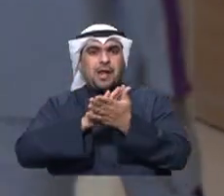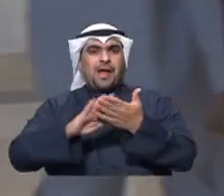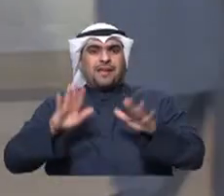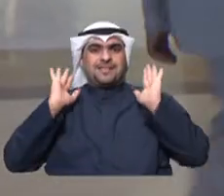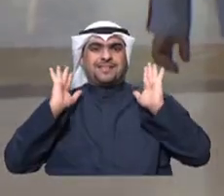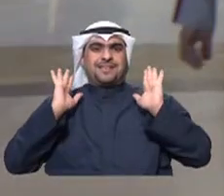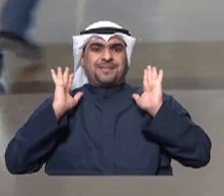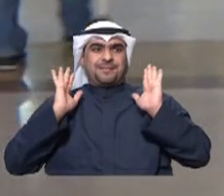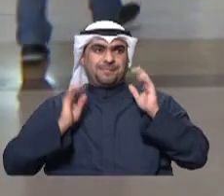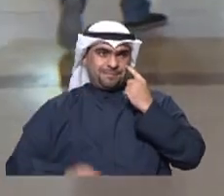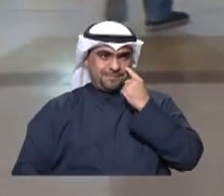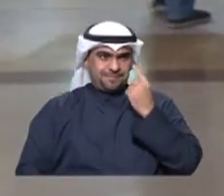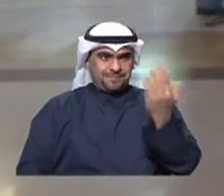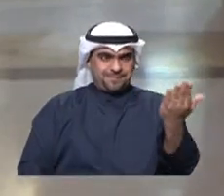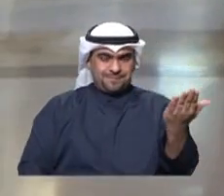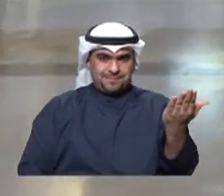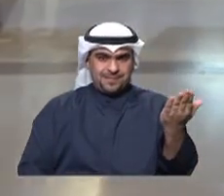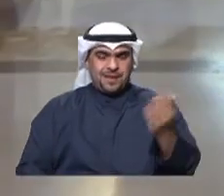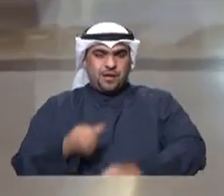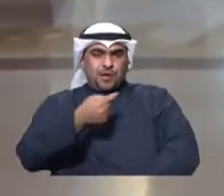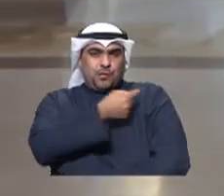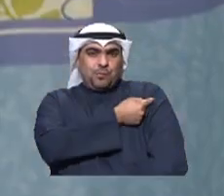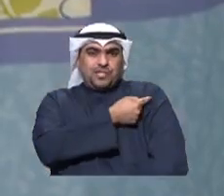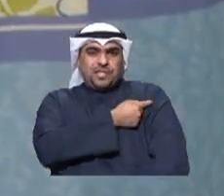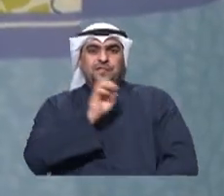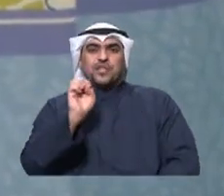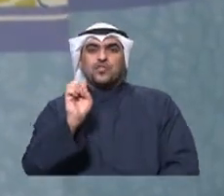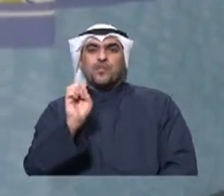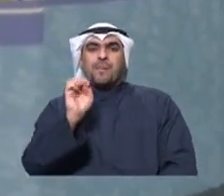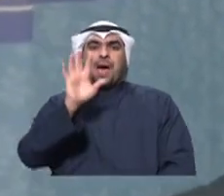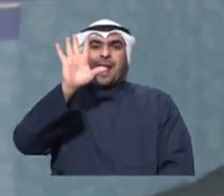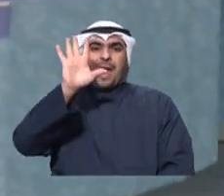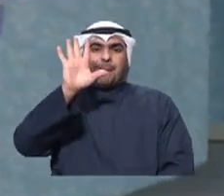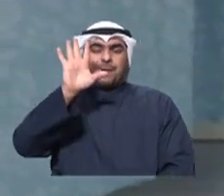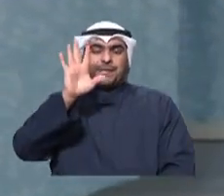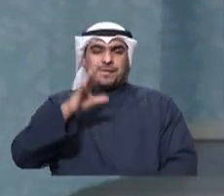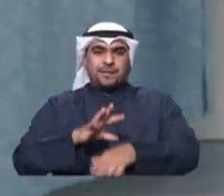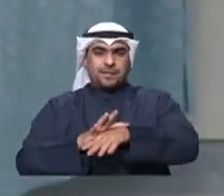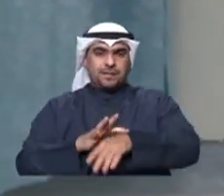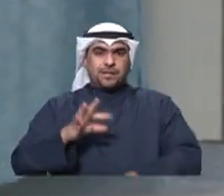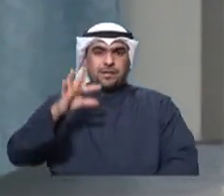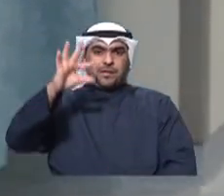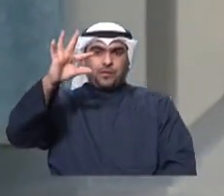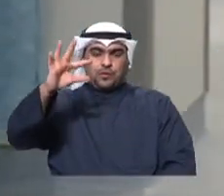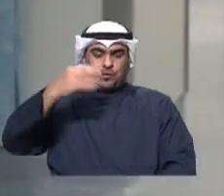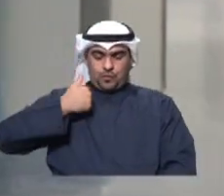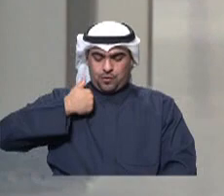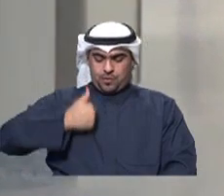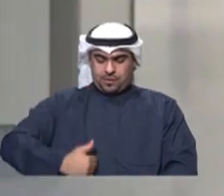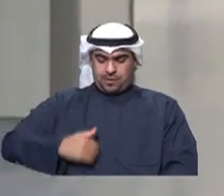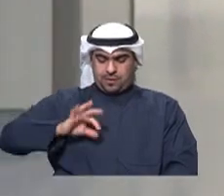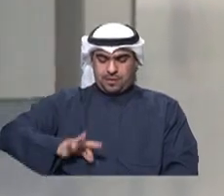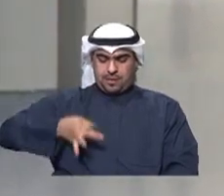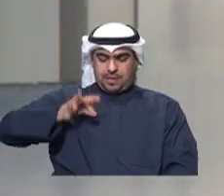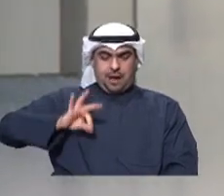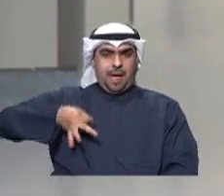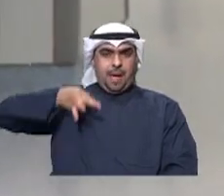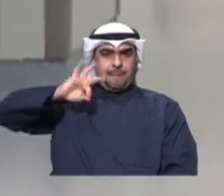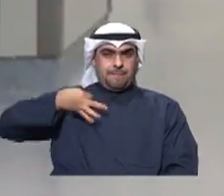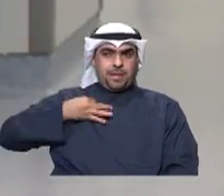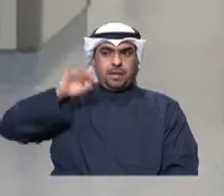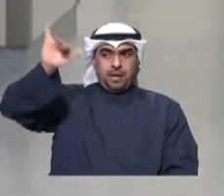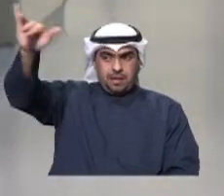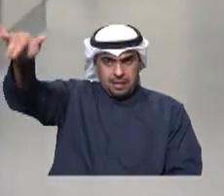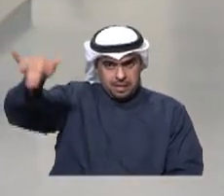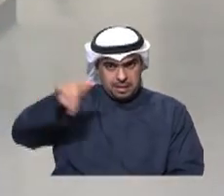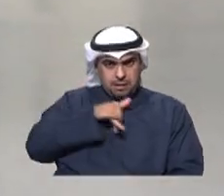فترة الجائحة، حيث تم استضافة جراحين من مختلف المستشفيات العامة لإجراء عمليات جراحية اختيارية للحالات